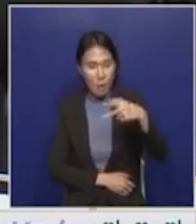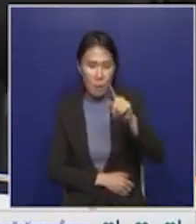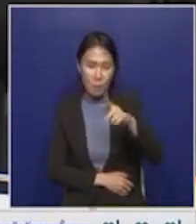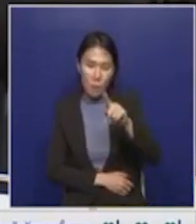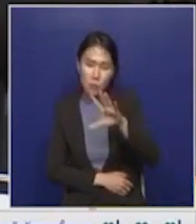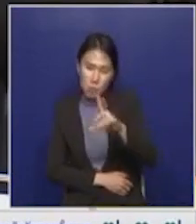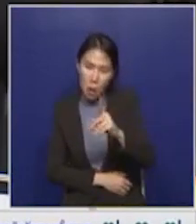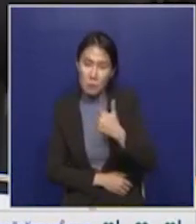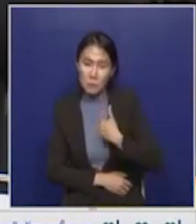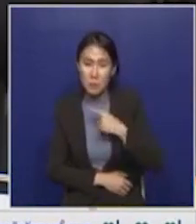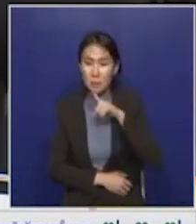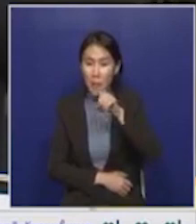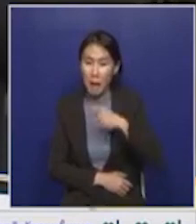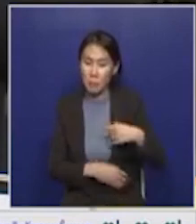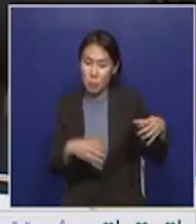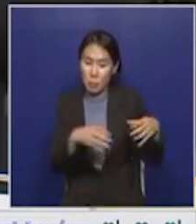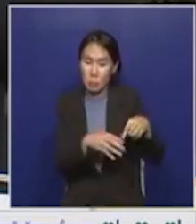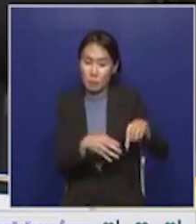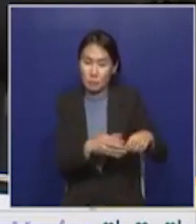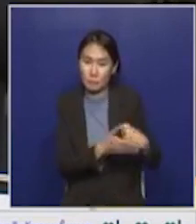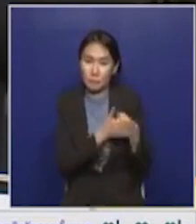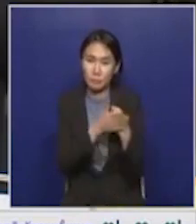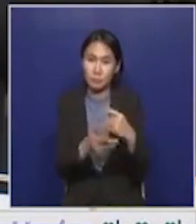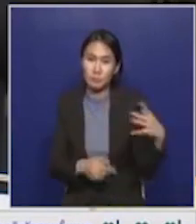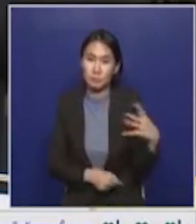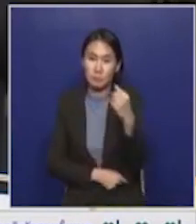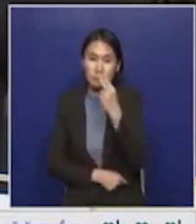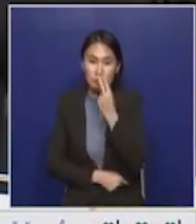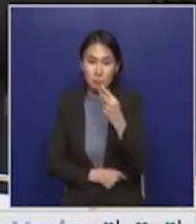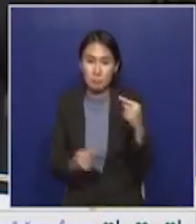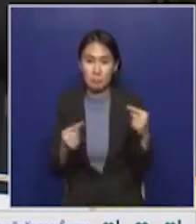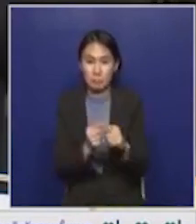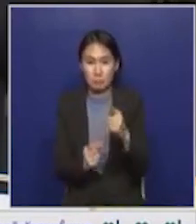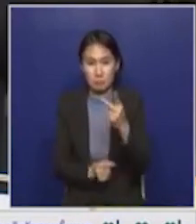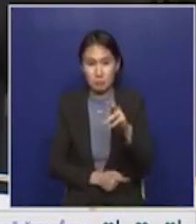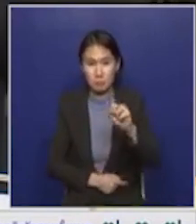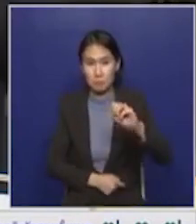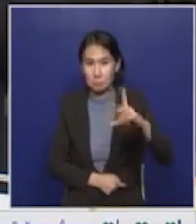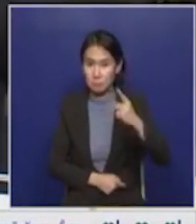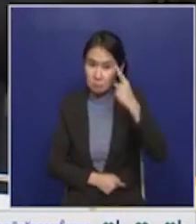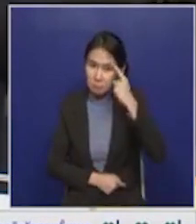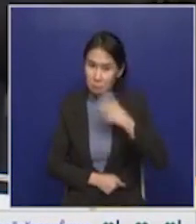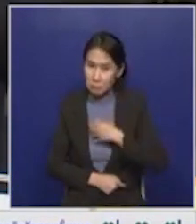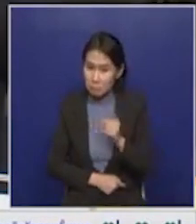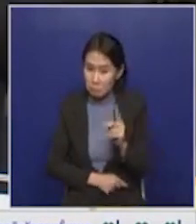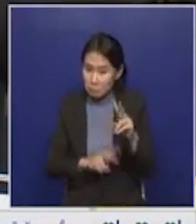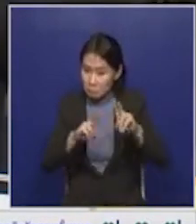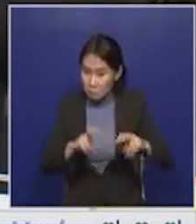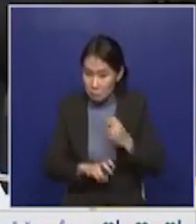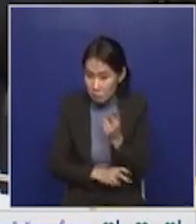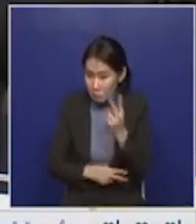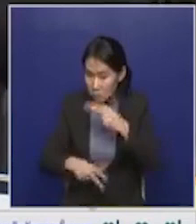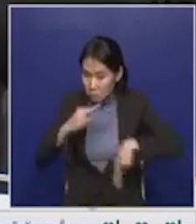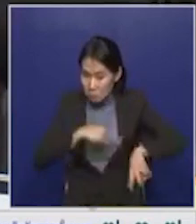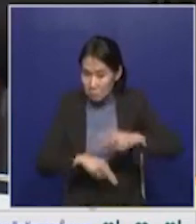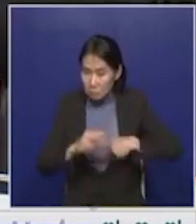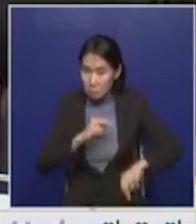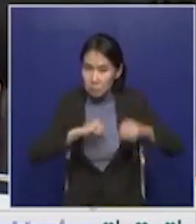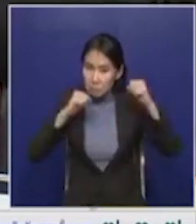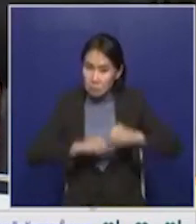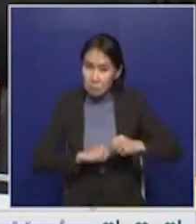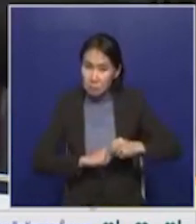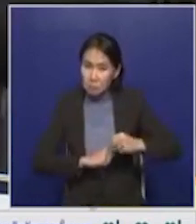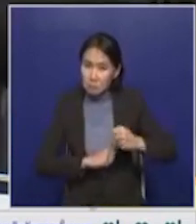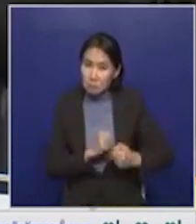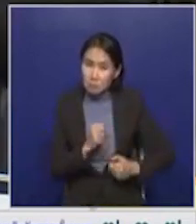แล้วถามว่าคนเหล่านี้ที่มีเลือดออกอำนาจที่เชื่อมโยงกับพ.ศ.ชจะหมอวิชัยตัดสินตัดสินให้ความเป็นธรรมแก่